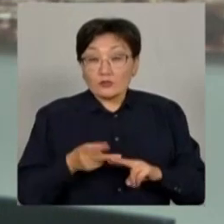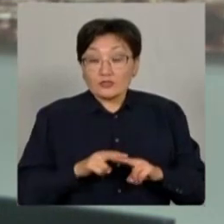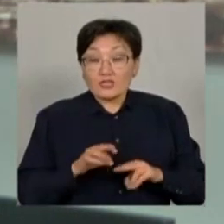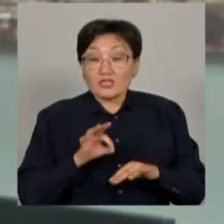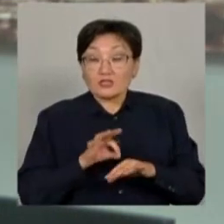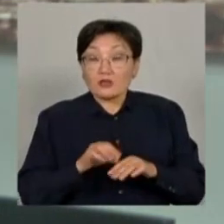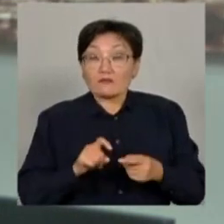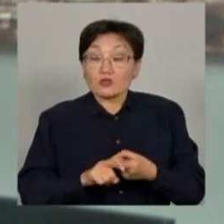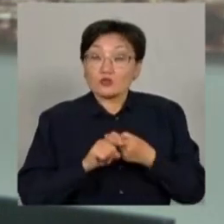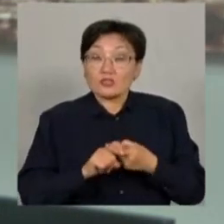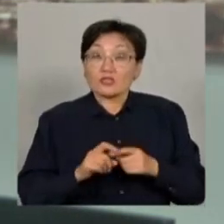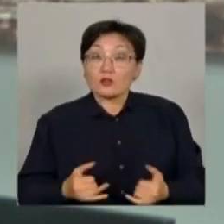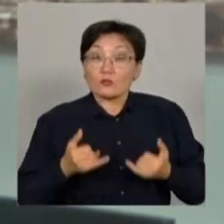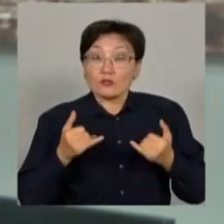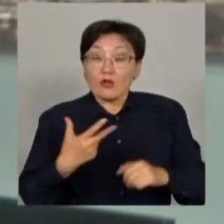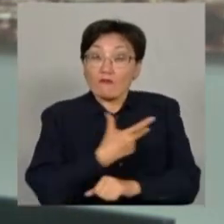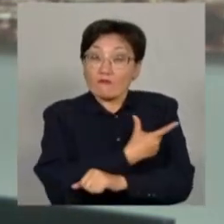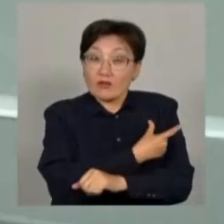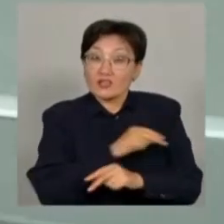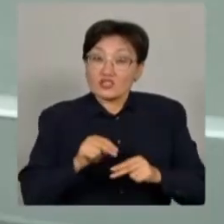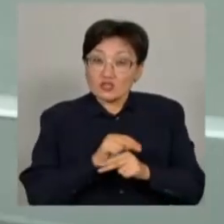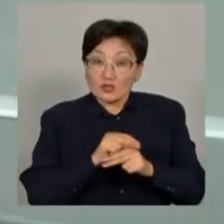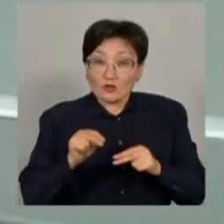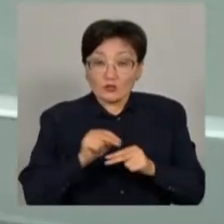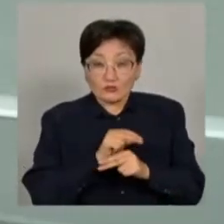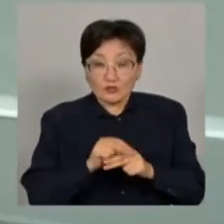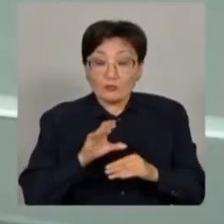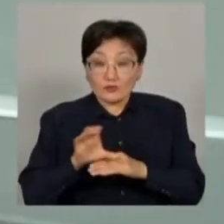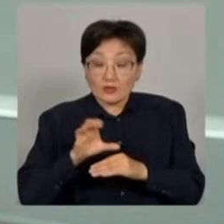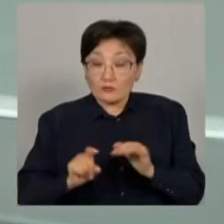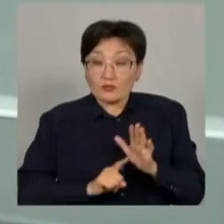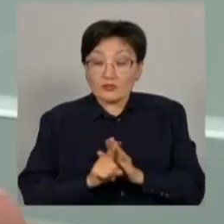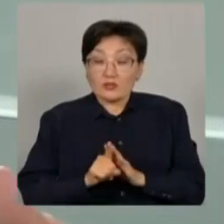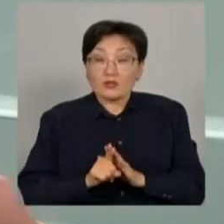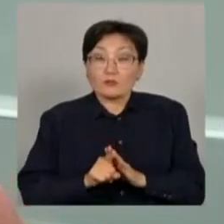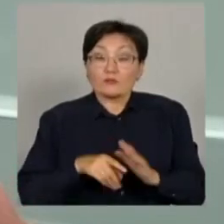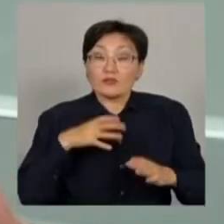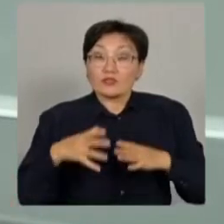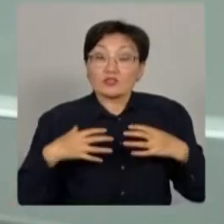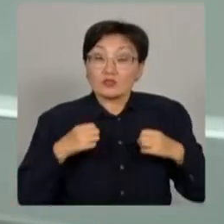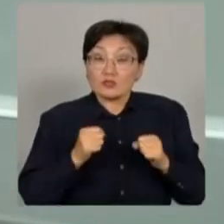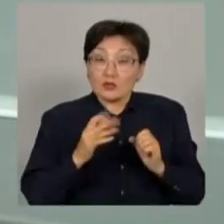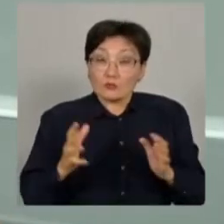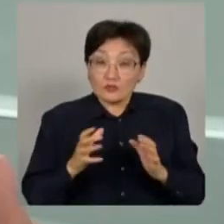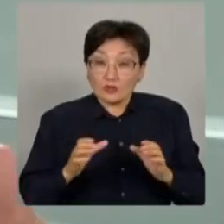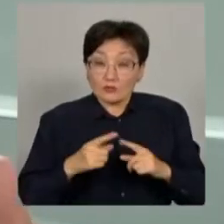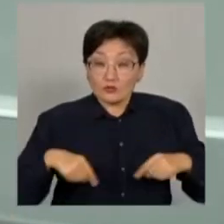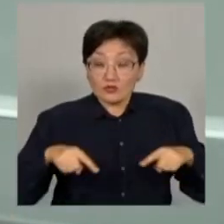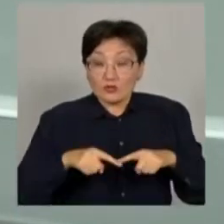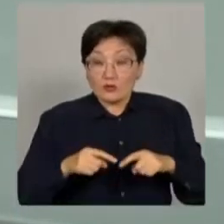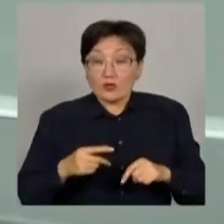коронавируске арнап вакцина шығардық. Білдік. Дүниежүзілік денсаулық сақтау ұйымындағы осы коронавирус кезінде